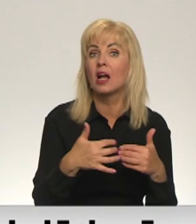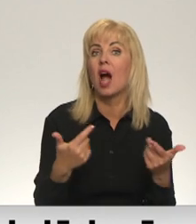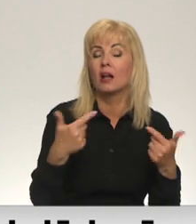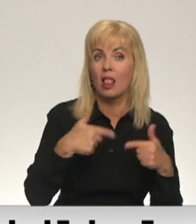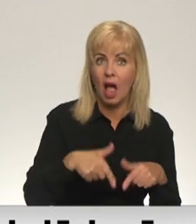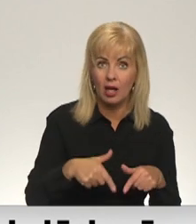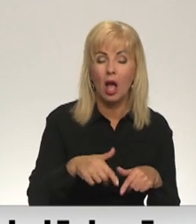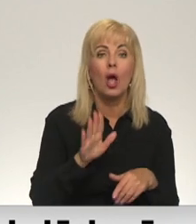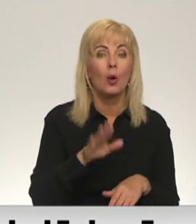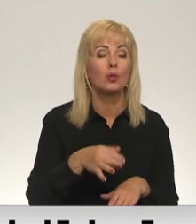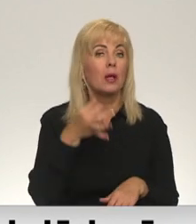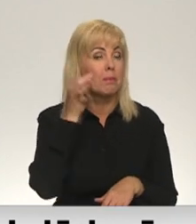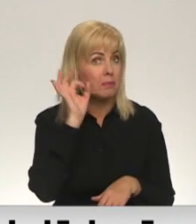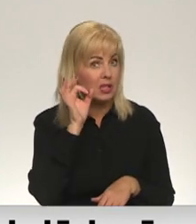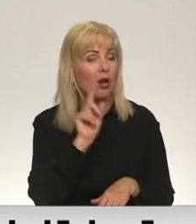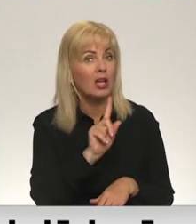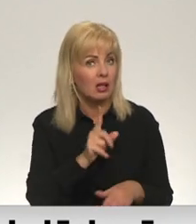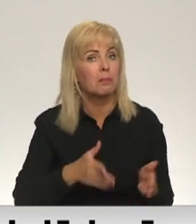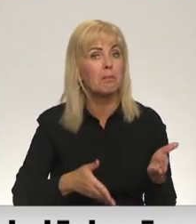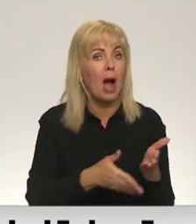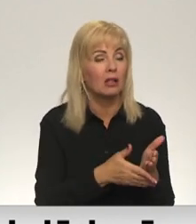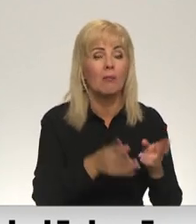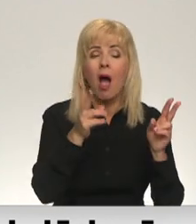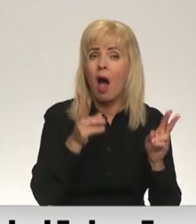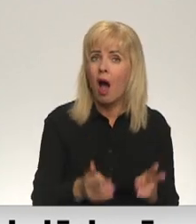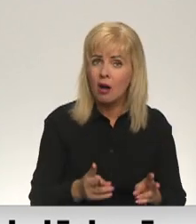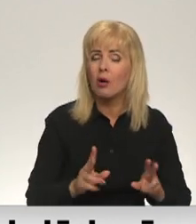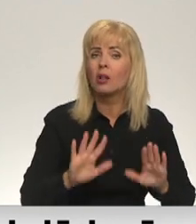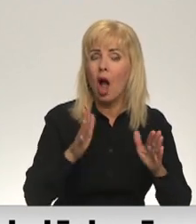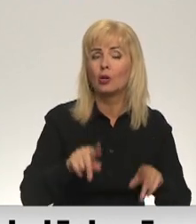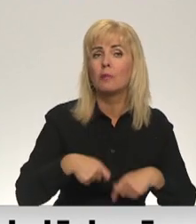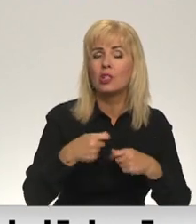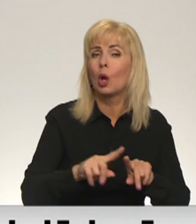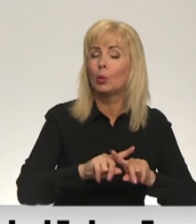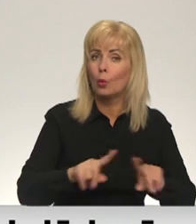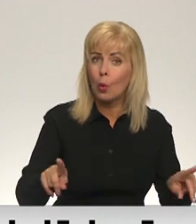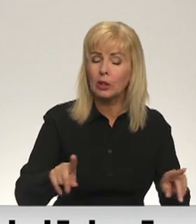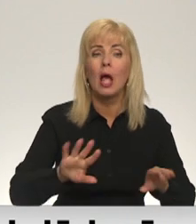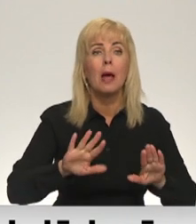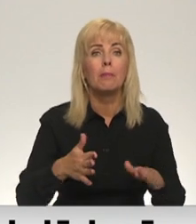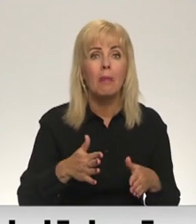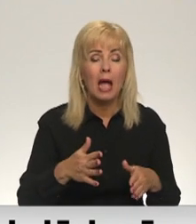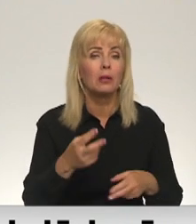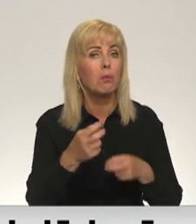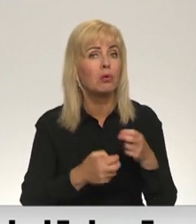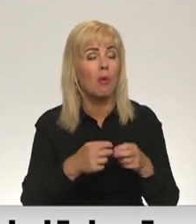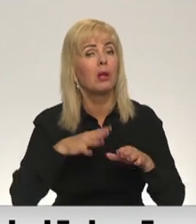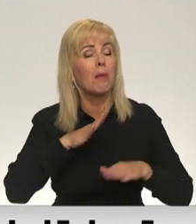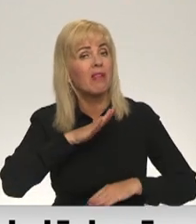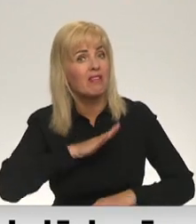ir uz psihiatrisko palīdzību. Akūtos gadījumos tā tiek sniegt nekavējoties, bet sāsinoties